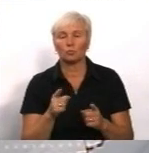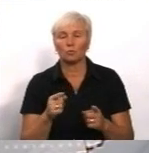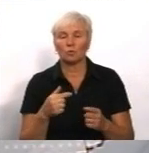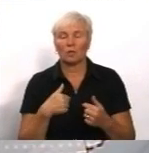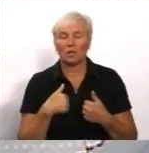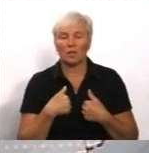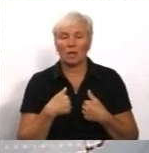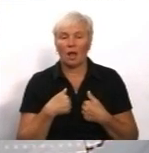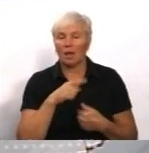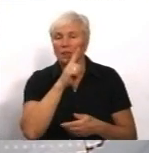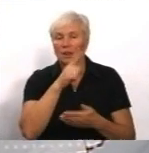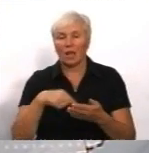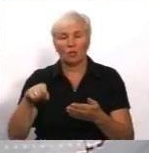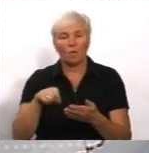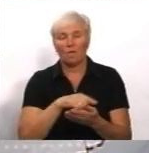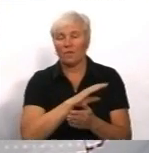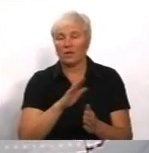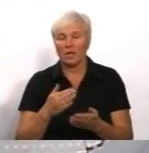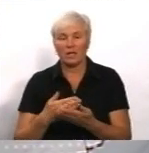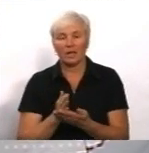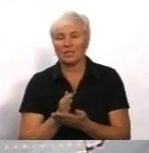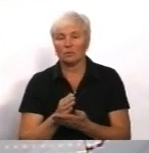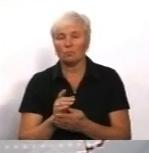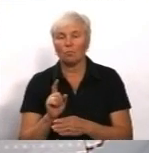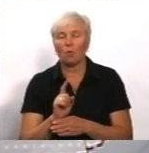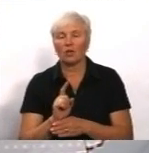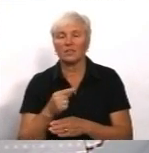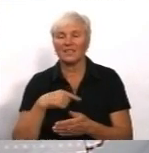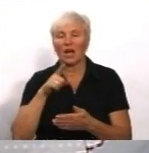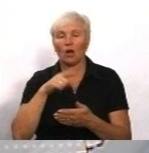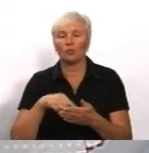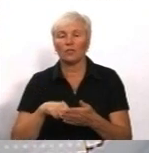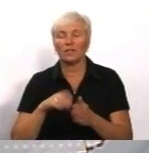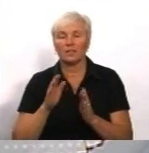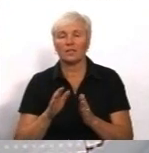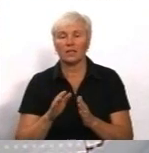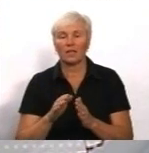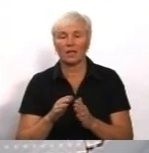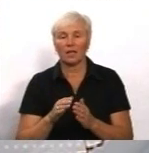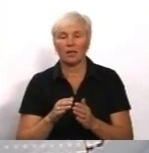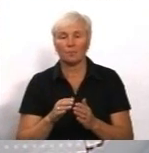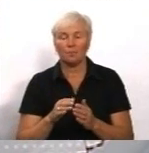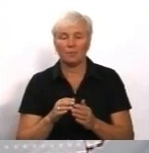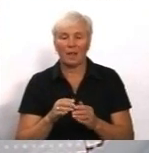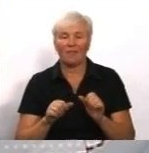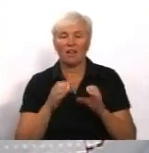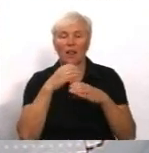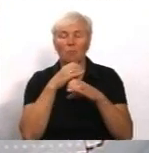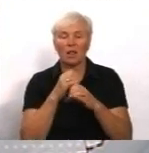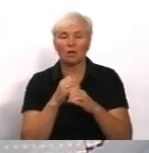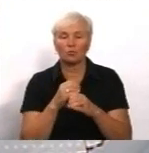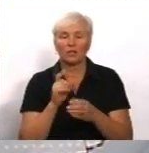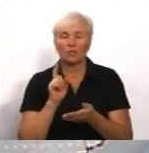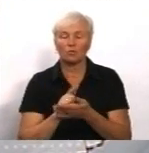не довіряю якісним показникам, я довіряю тільки безпековим показникам, тому і функція наша –